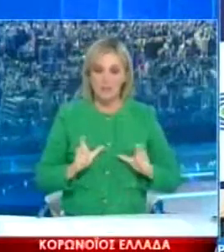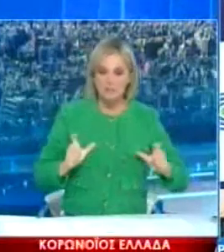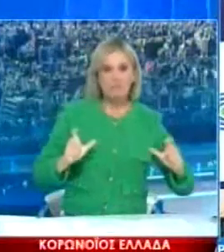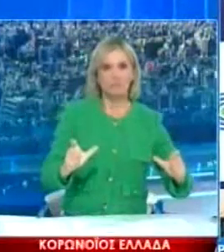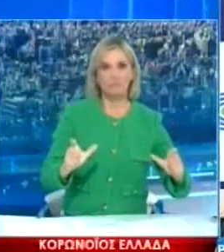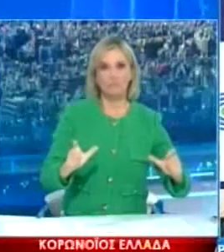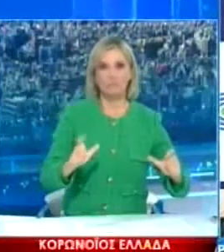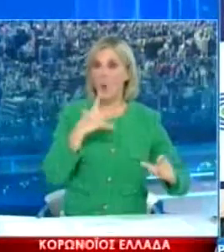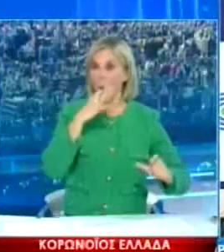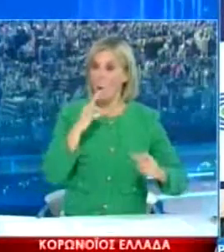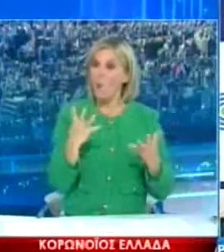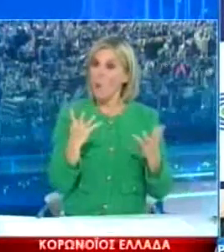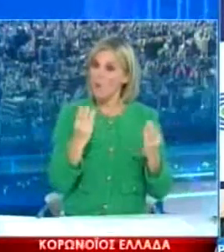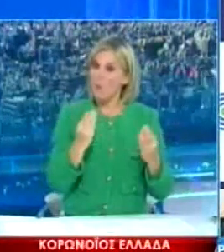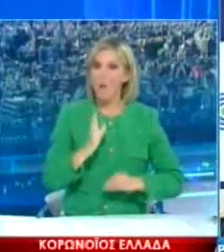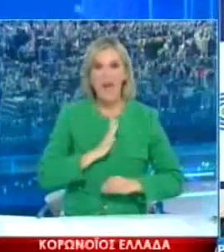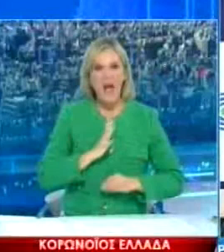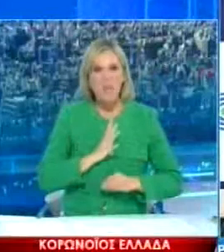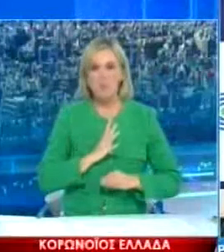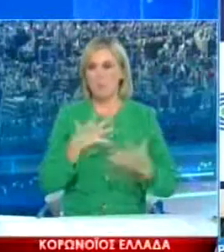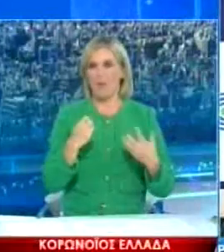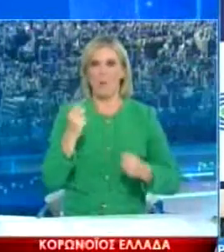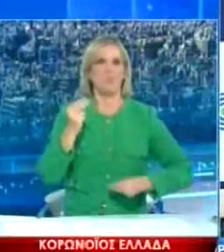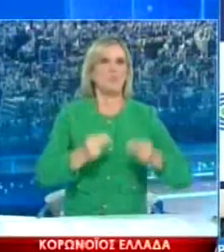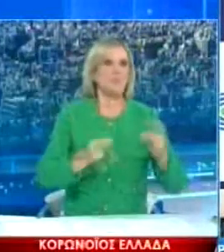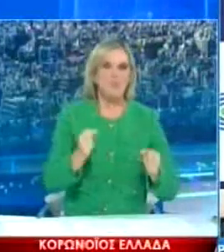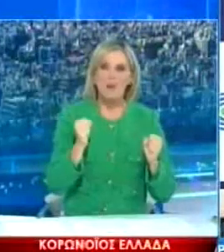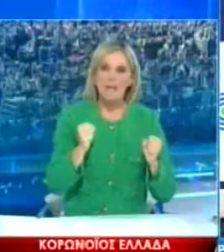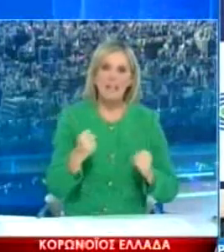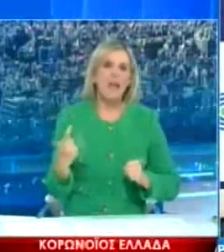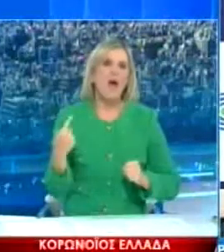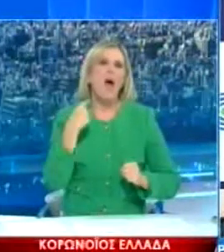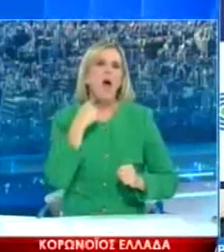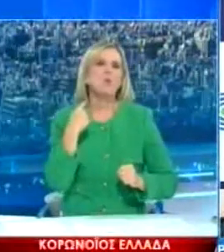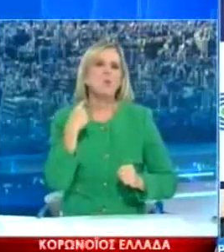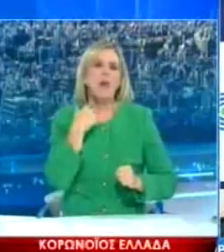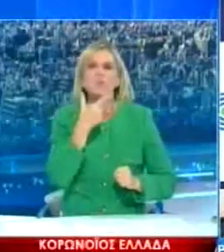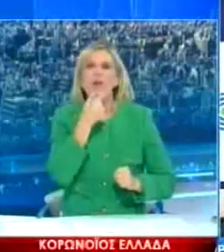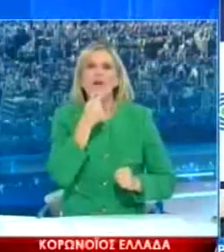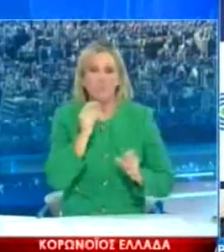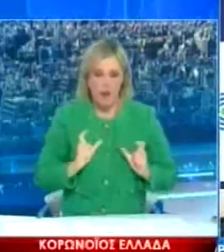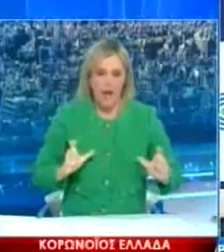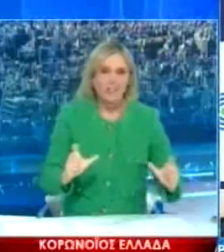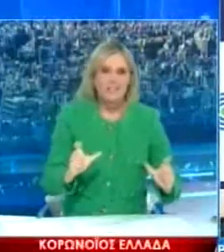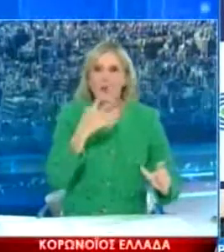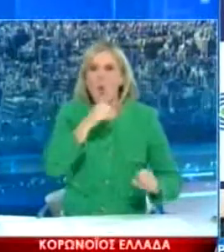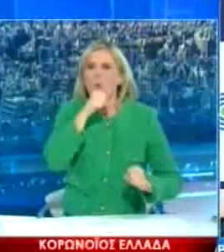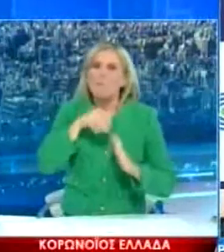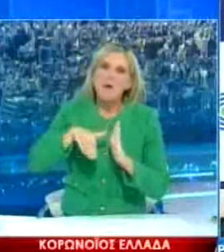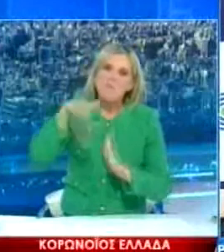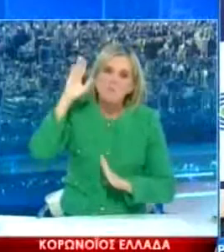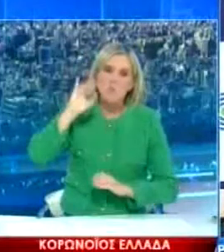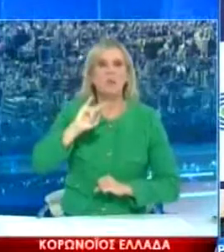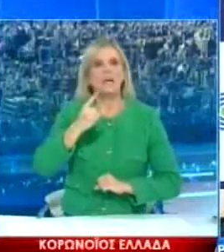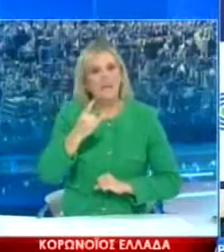τα οποία λόγω αδυναμίας χάνουν γρήγορα τα αντισώματά τους λόγω ηλικίας, ή άτομα